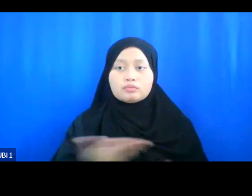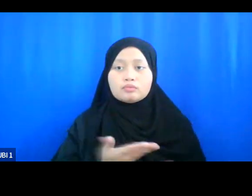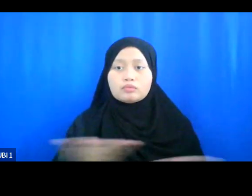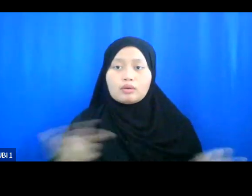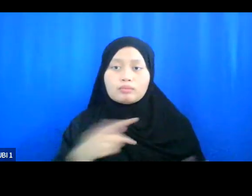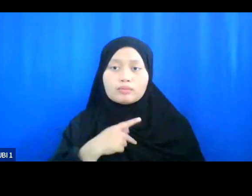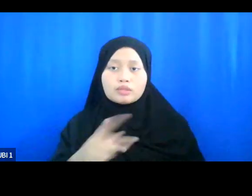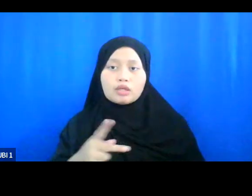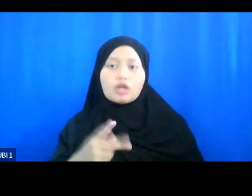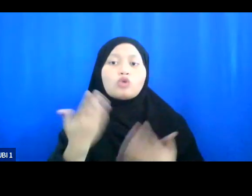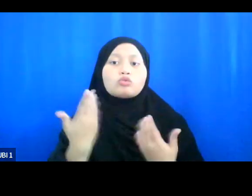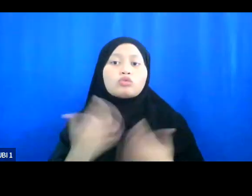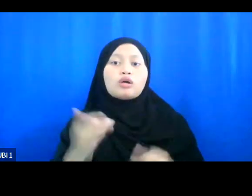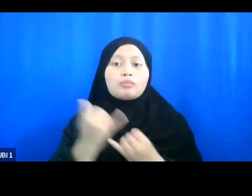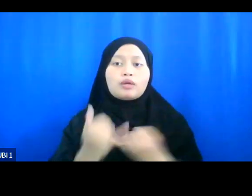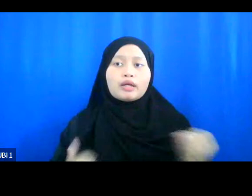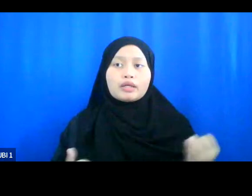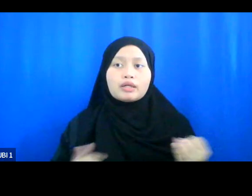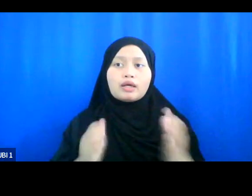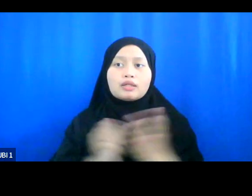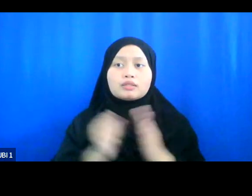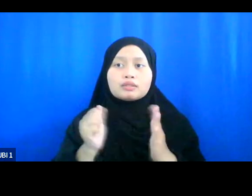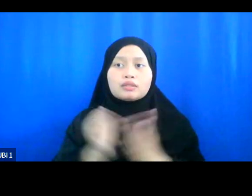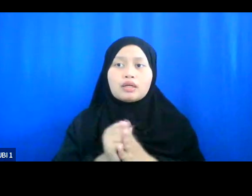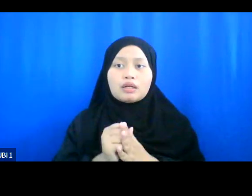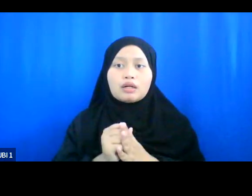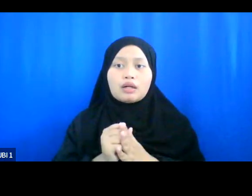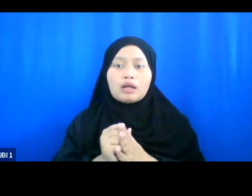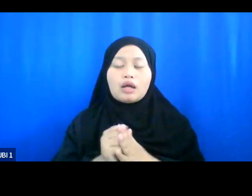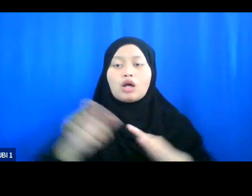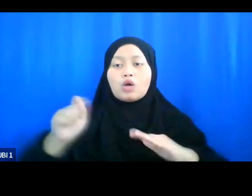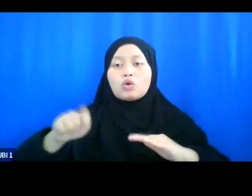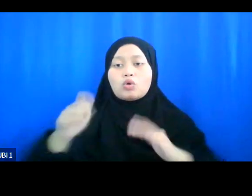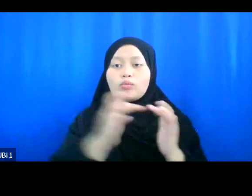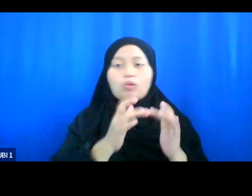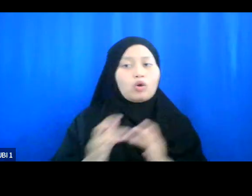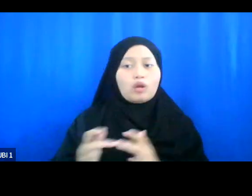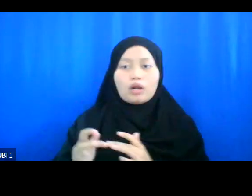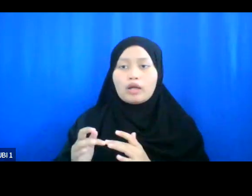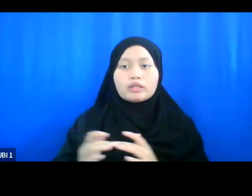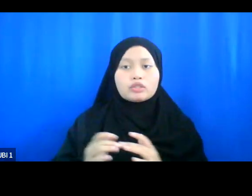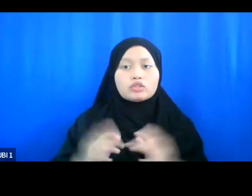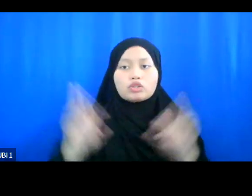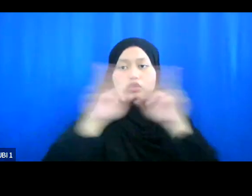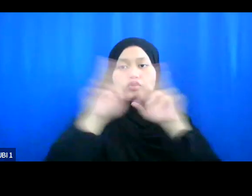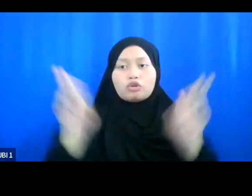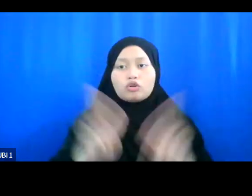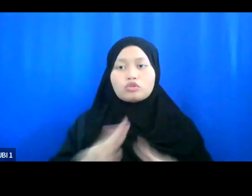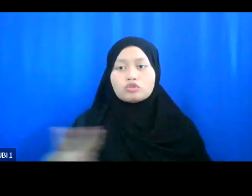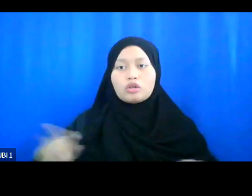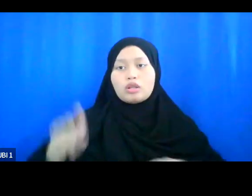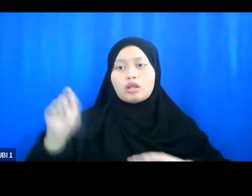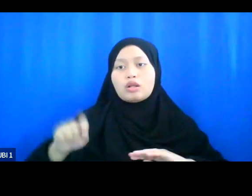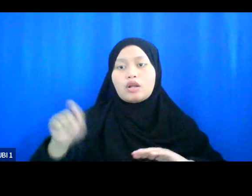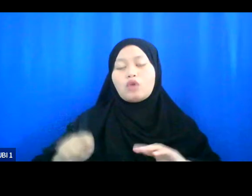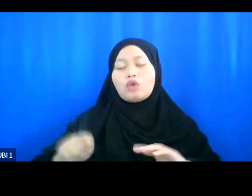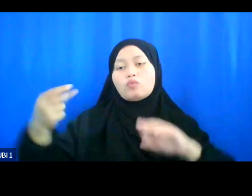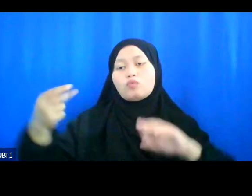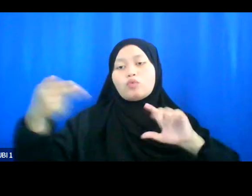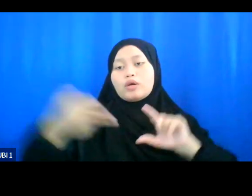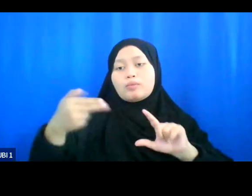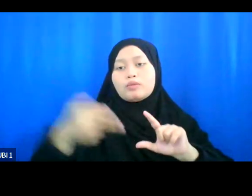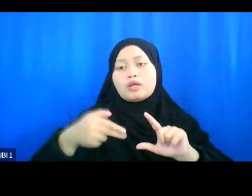telah berakin terhukum oleh International webinar